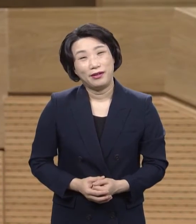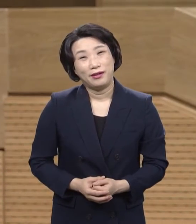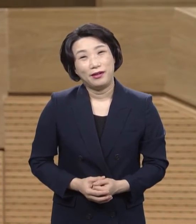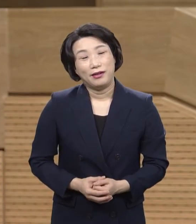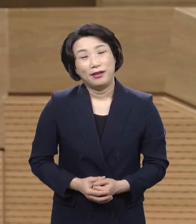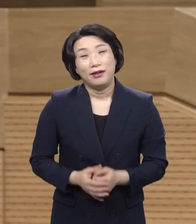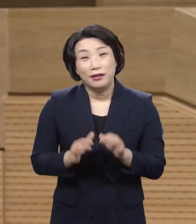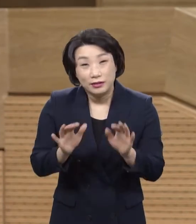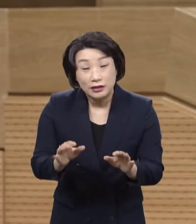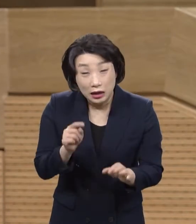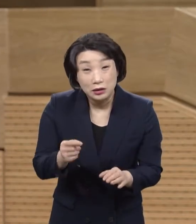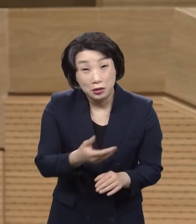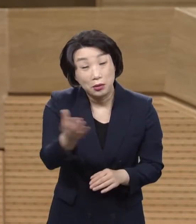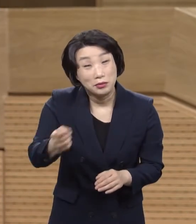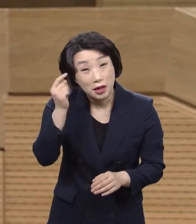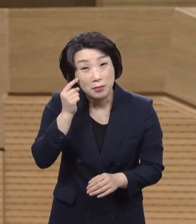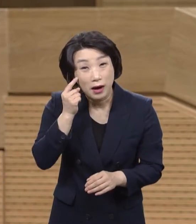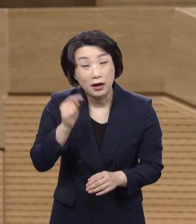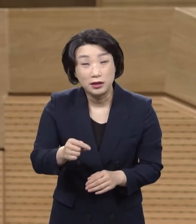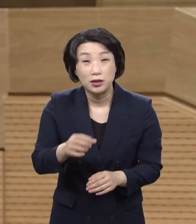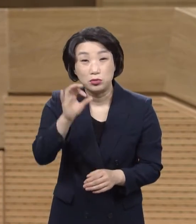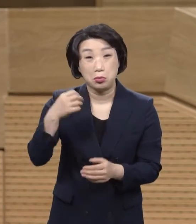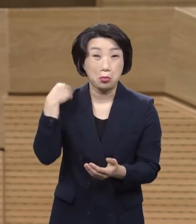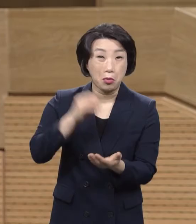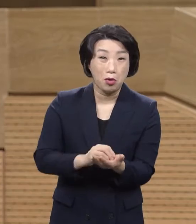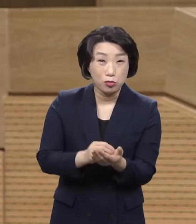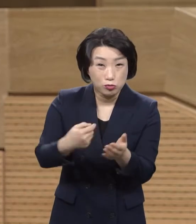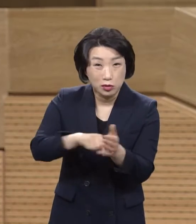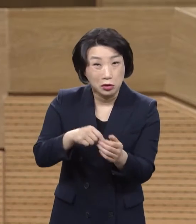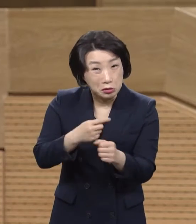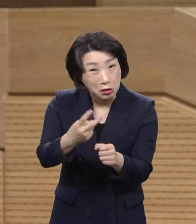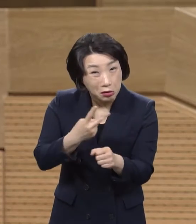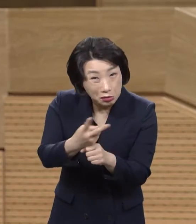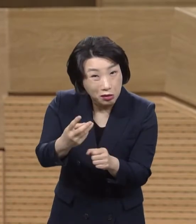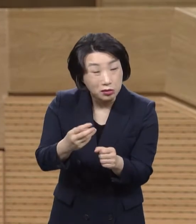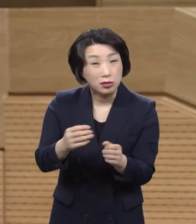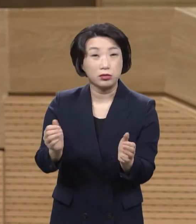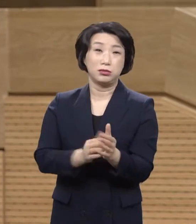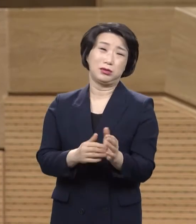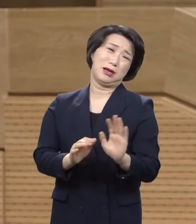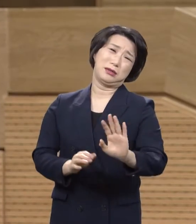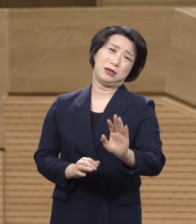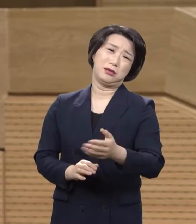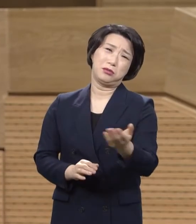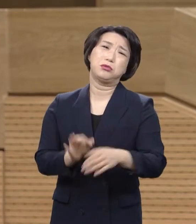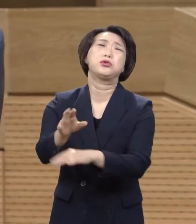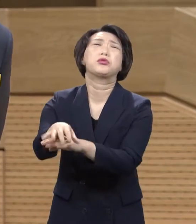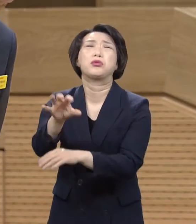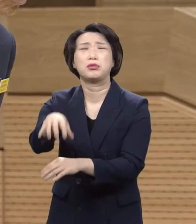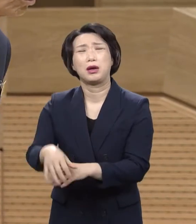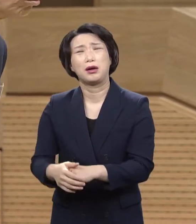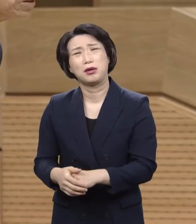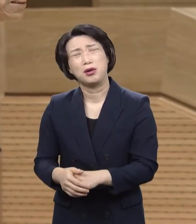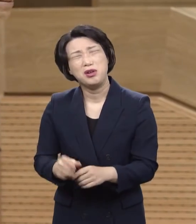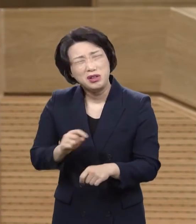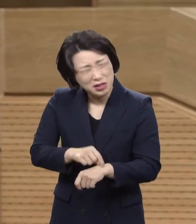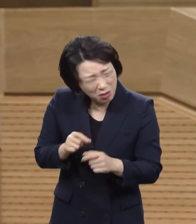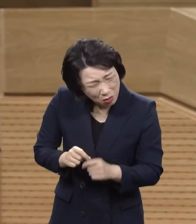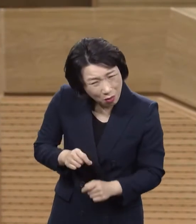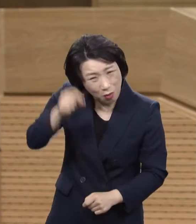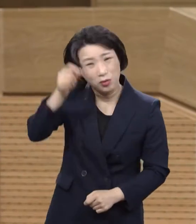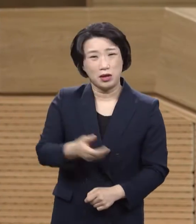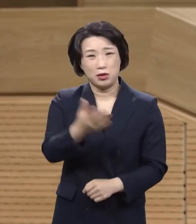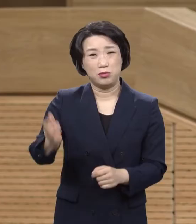이것 경제적 복구를 하기 위해서 1, 2년 걸리는 것이 아닙니다. 시골에서는 많이 걸리죠.